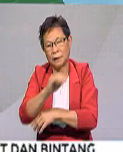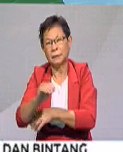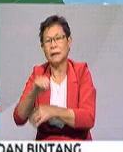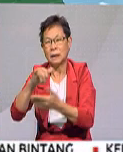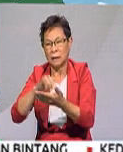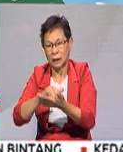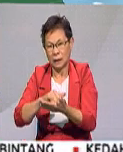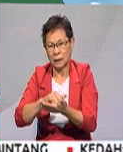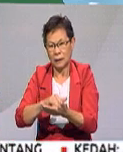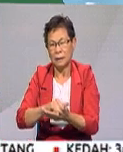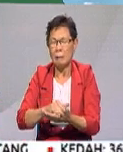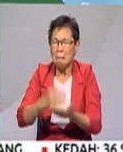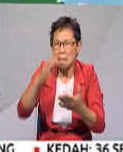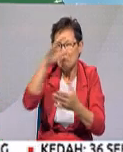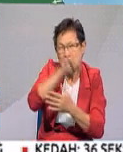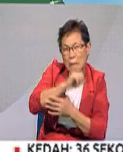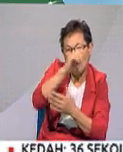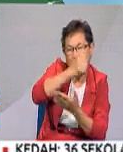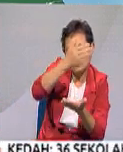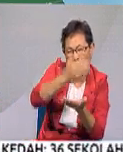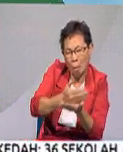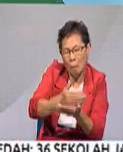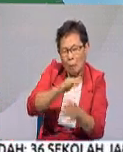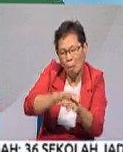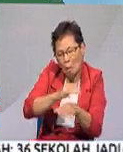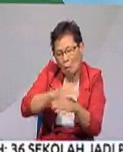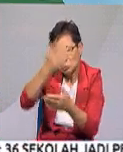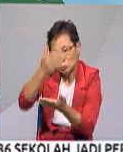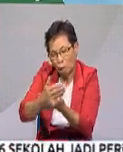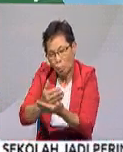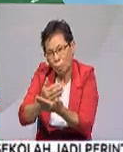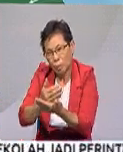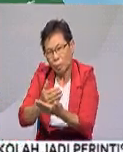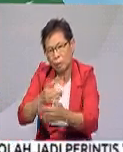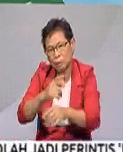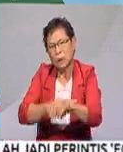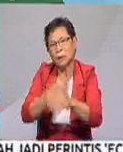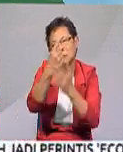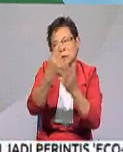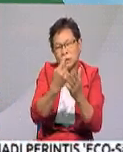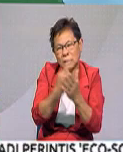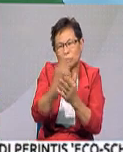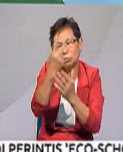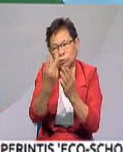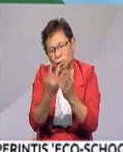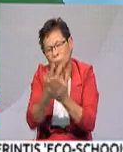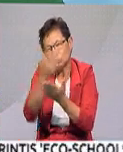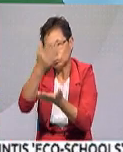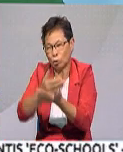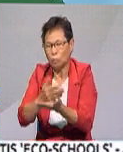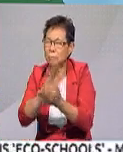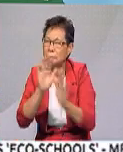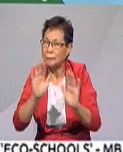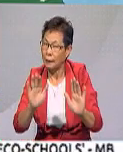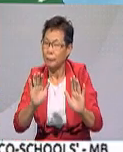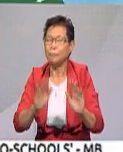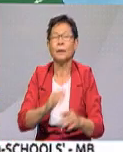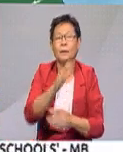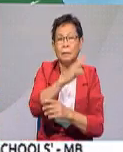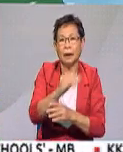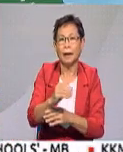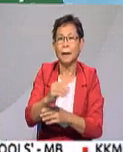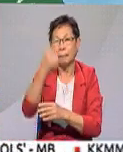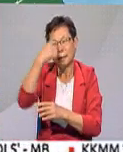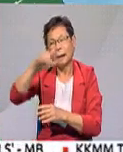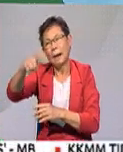ini dijangka akan beransur pulih dalam tempoh 1 hingga 2 jam sahaja lagi. Manakala